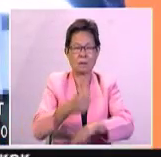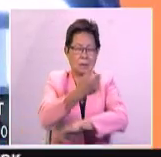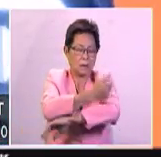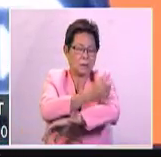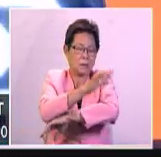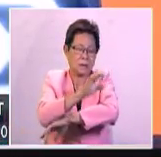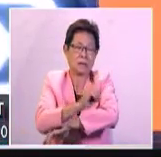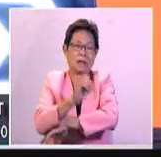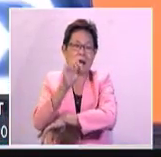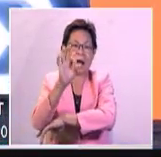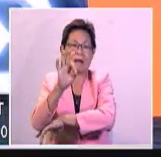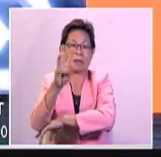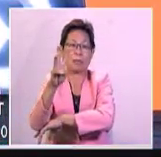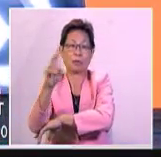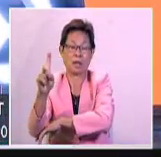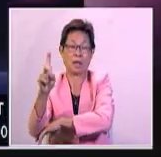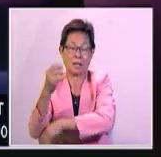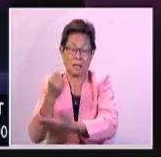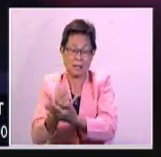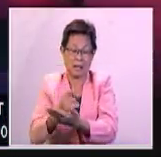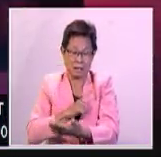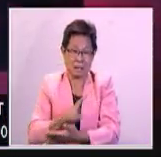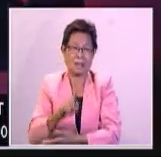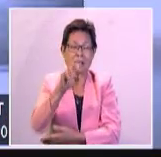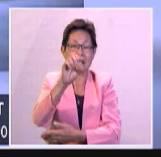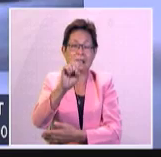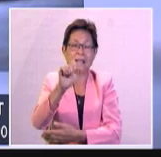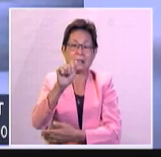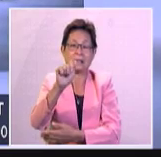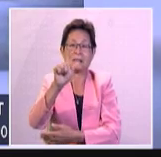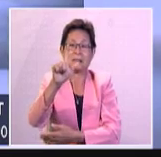Eksekutif FWD Takaful Berhad, Salim Majid Zain dan